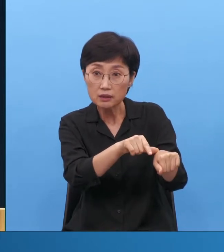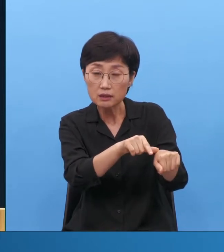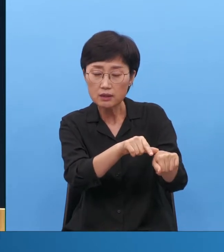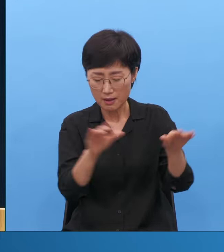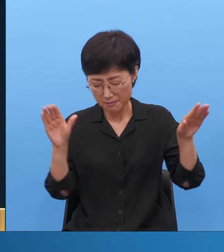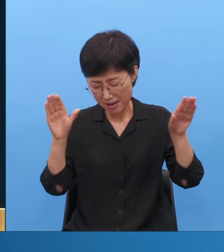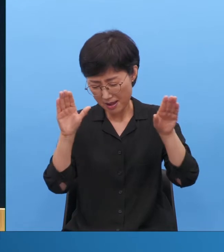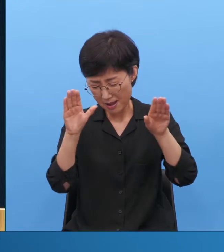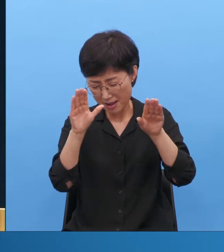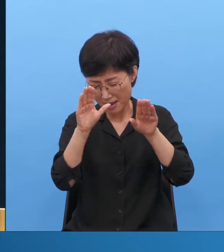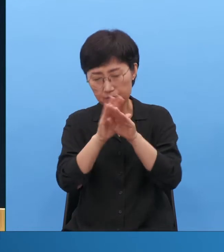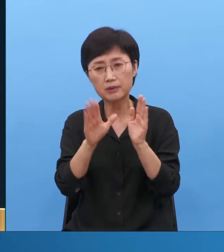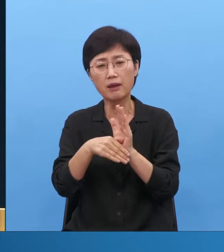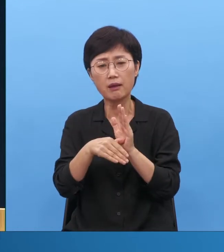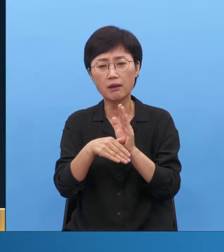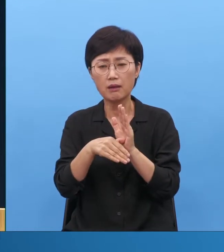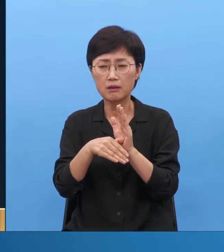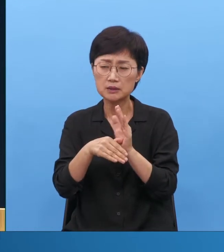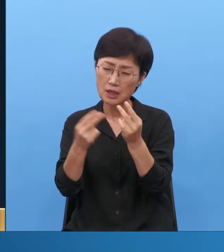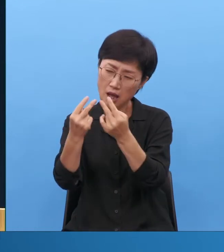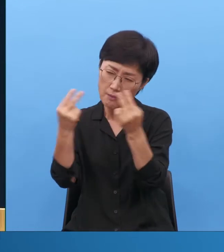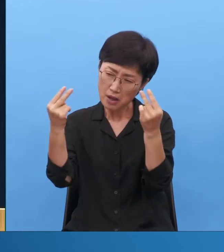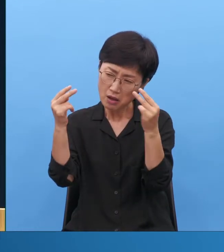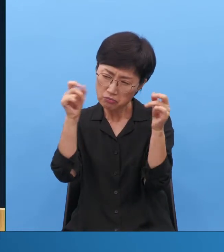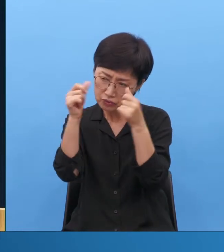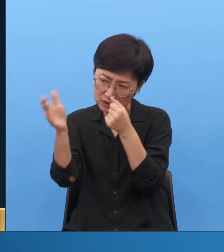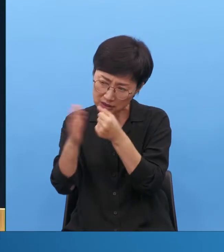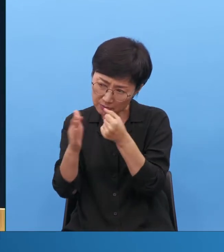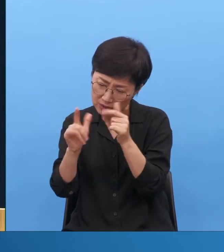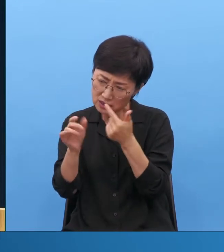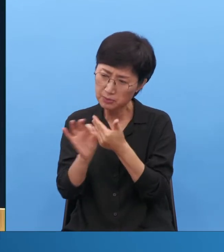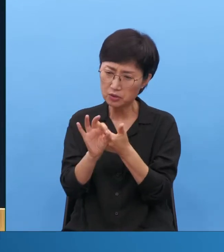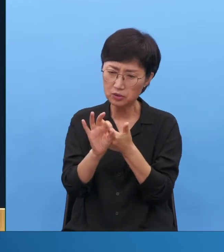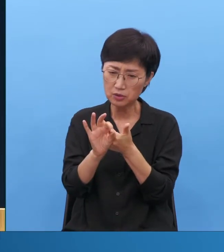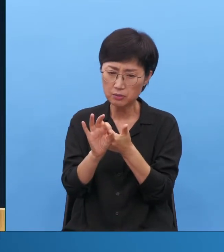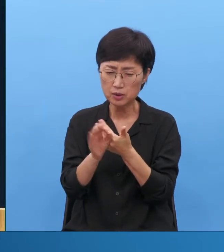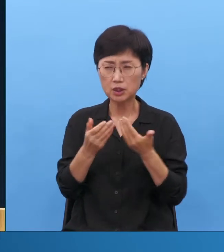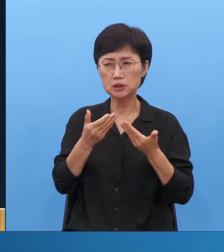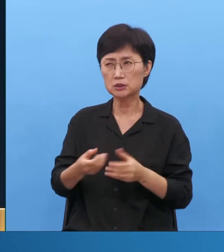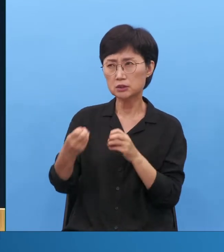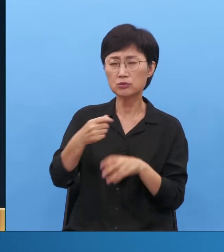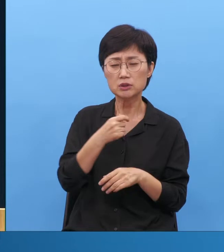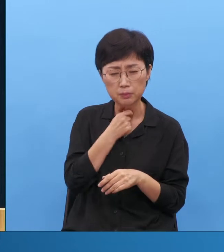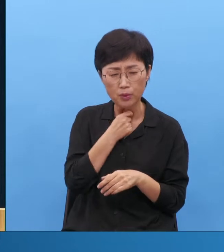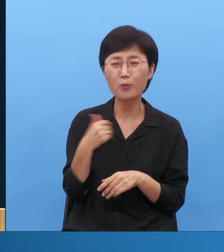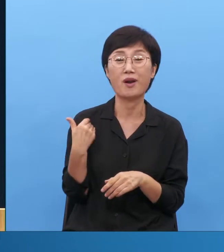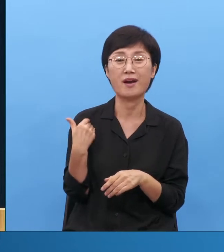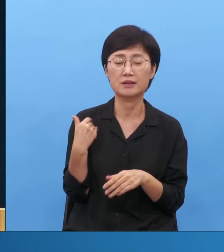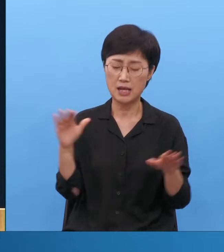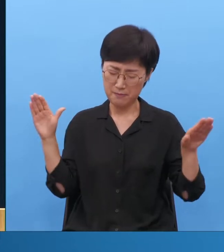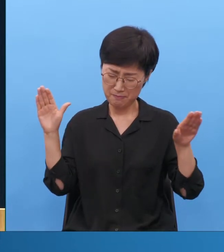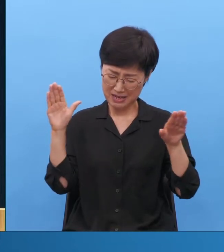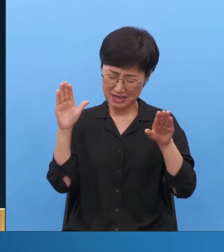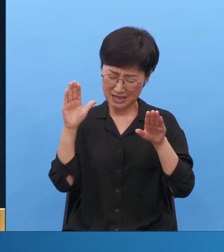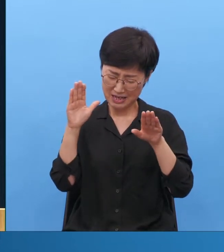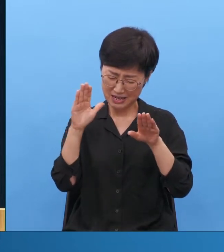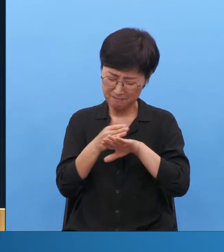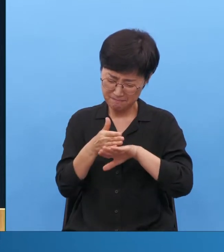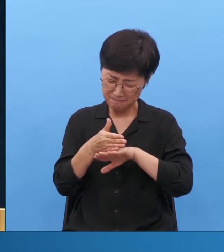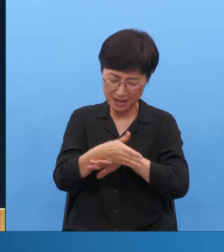밤에 찾아왔어요. And we don't know if it was because he wanted to avoid other people's eyes or because he wanted to have a very earnest conversation with Jesus, but he comes to seek him at